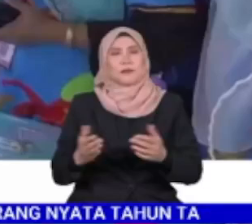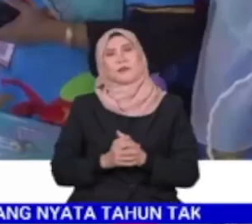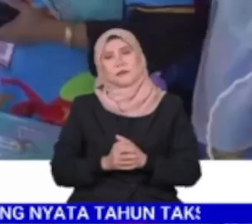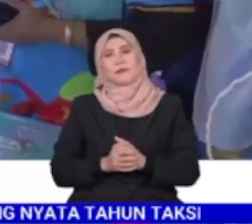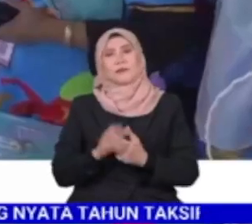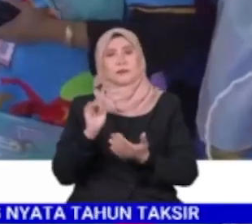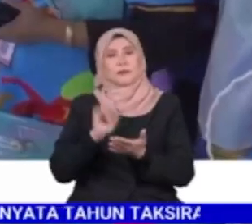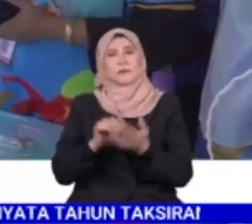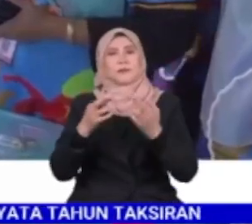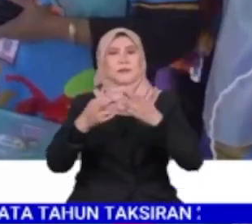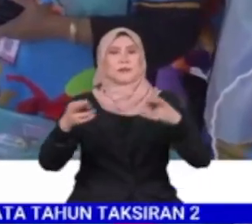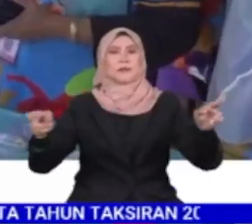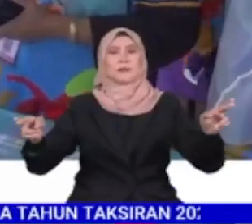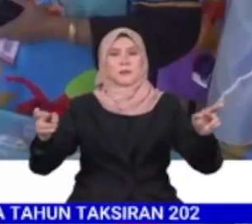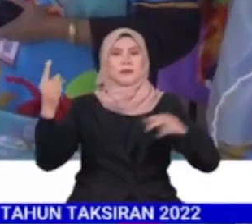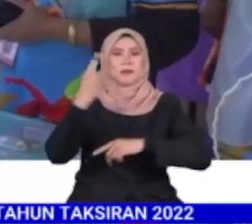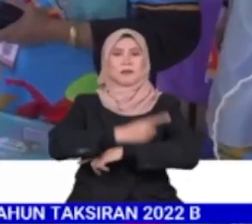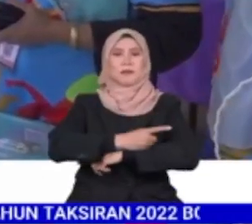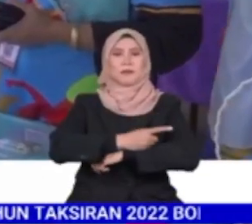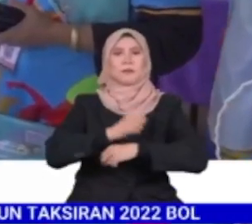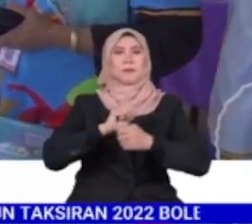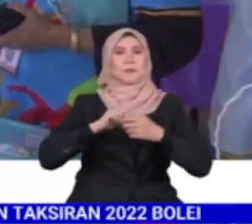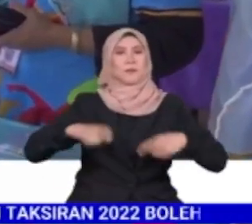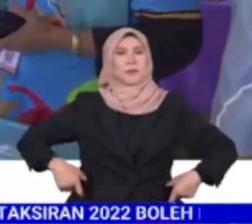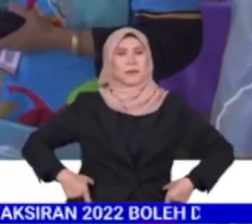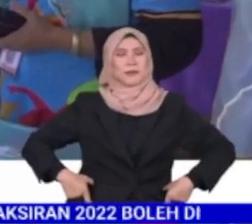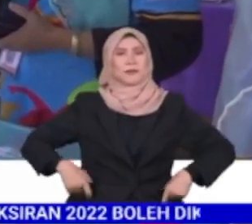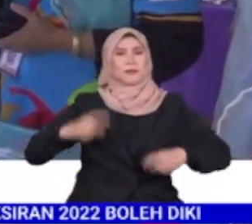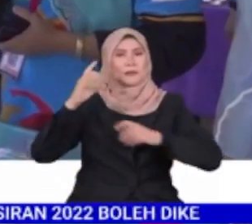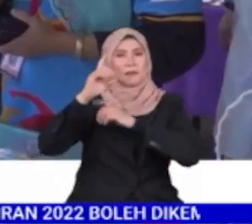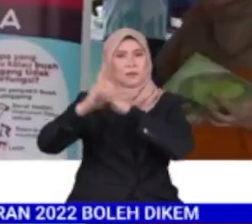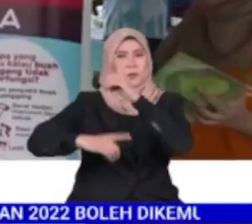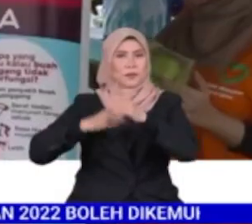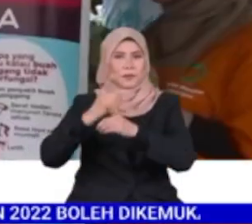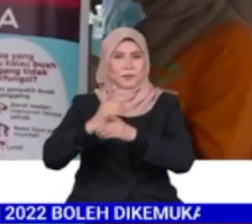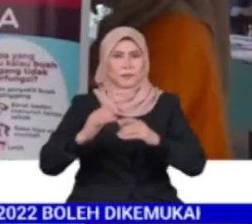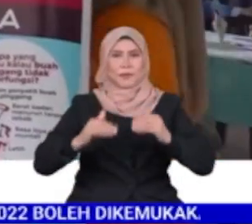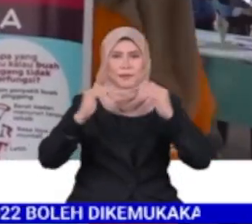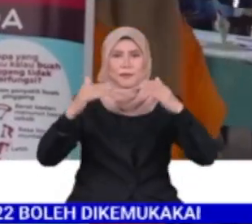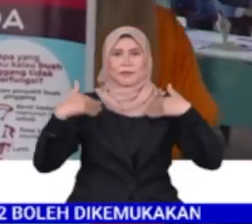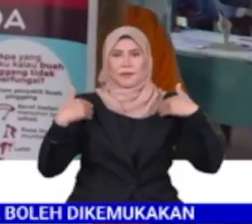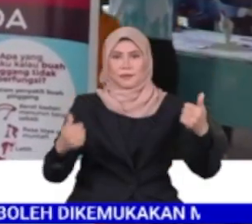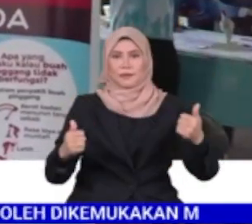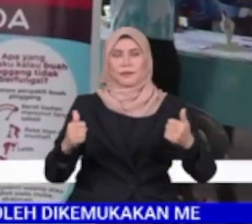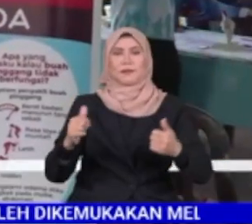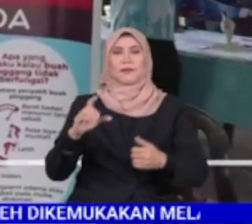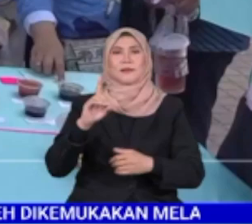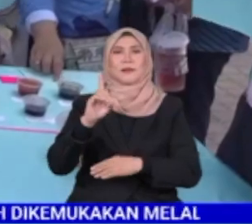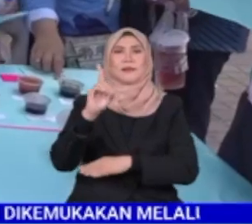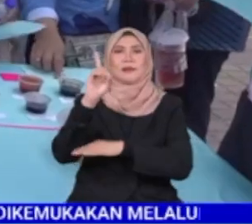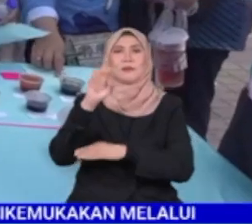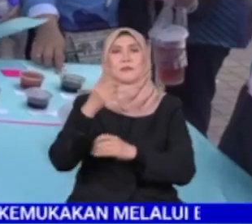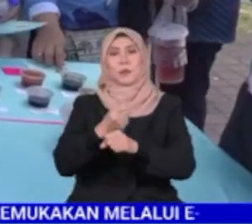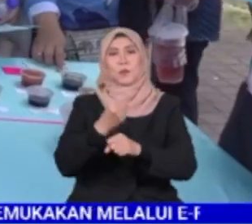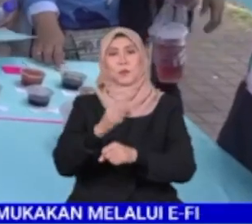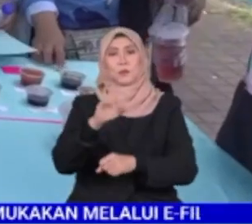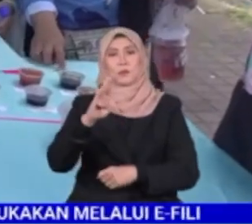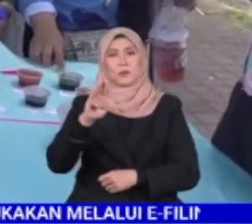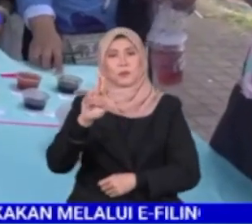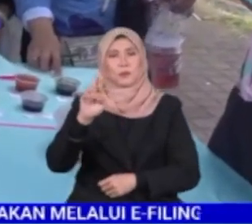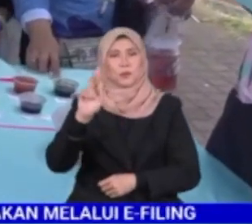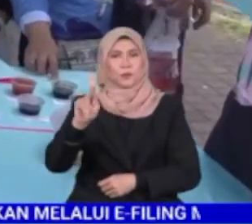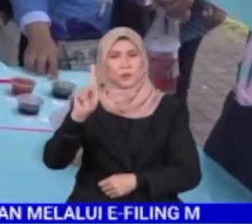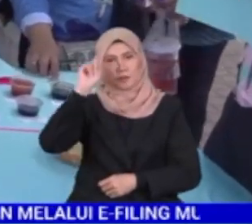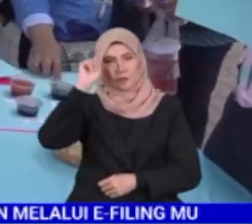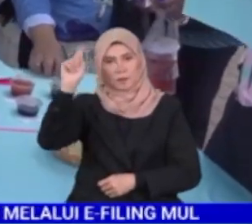selepas lasmikan sambutan hari buah pinggang sedunia peringkat jabatan kesehatan negeri di dataran batu buruk Kuala tungkanu berbagai